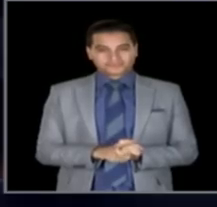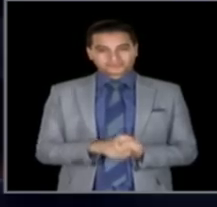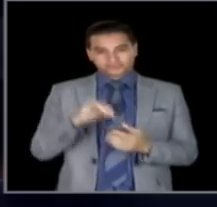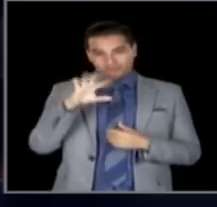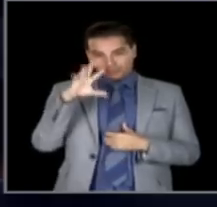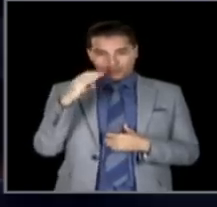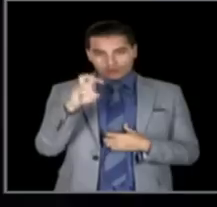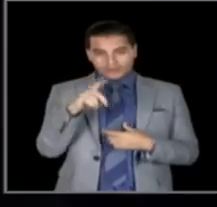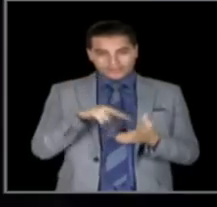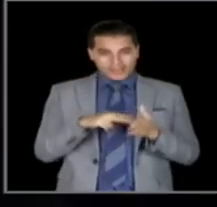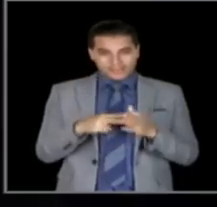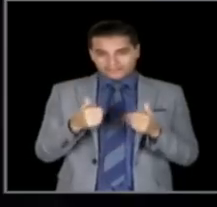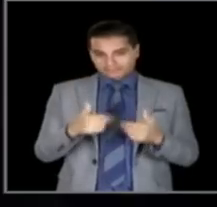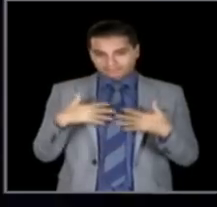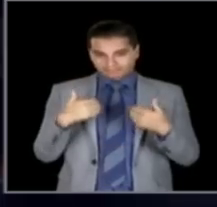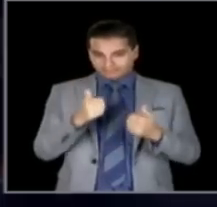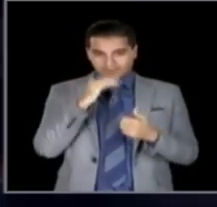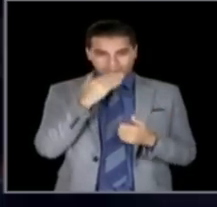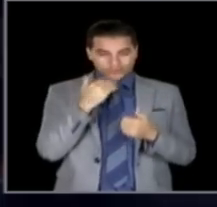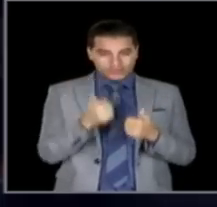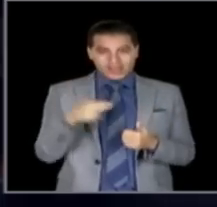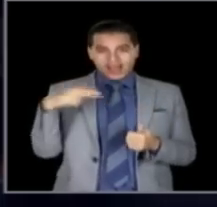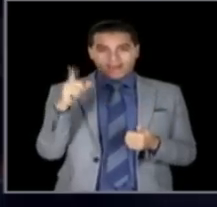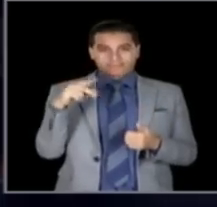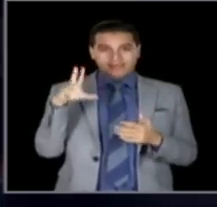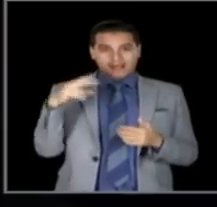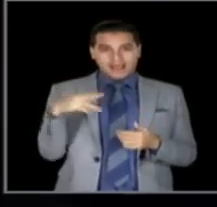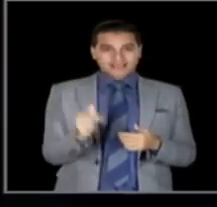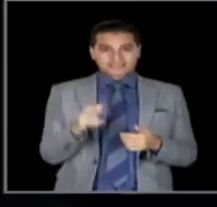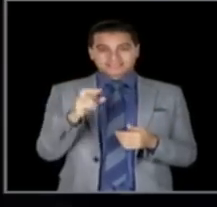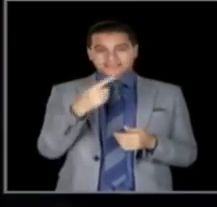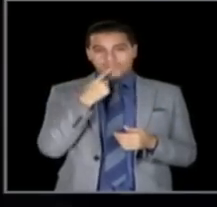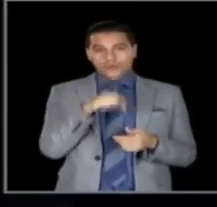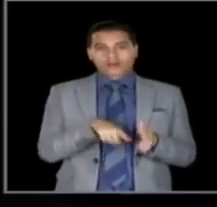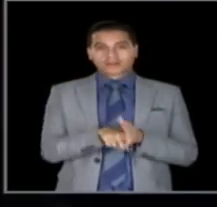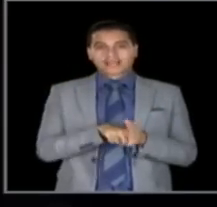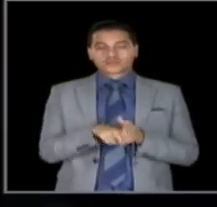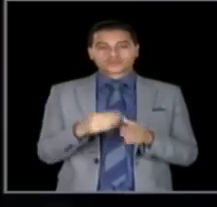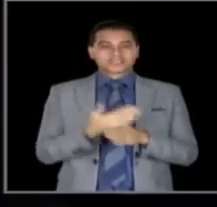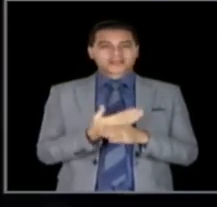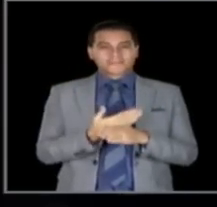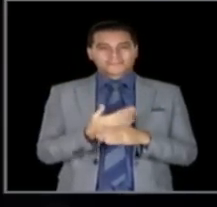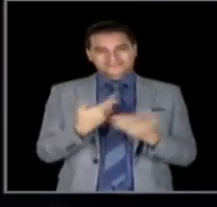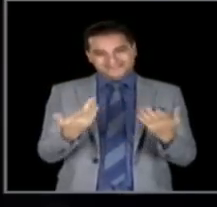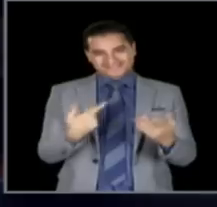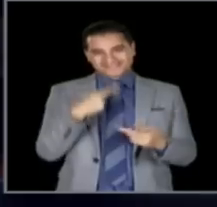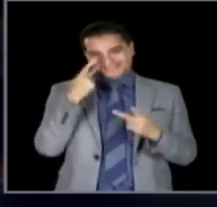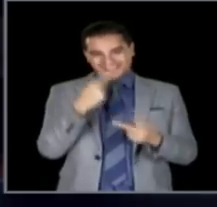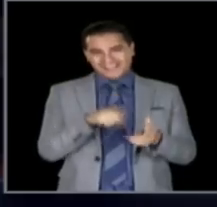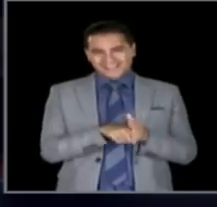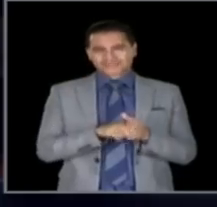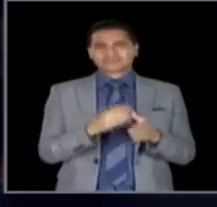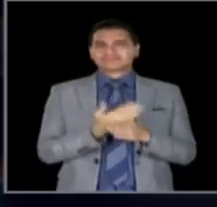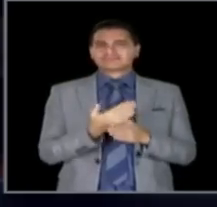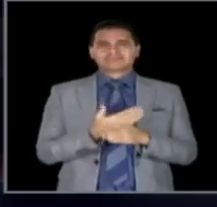مهجة، ازيك يا مهجة؟ الحمد لله. ازي حضرتك؟ عبد العزيز قال عليك جاسوسة النهاردة. محترف أجنبي.